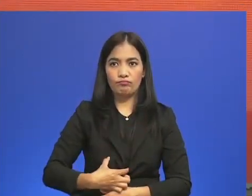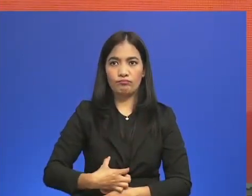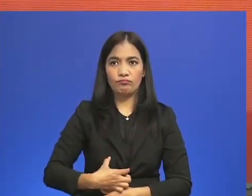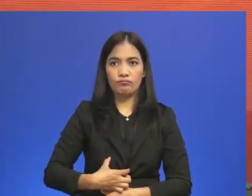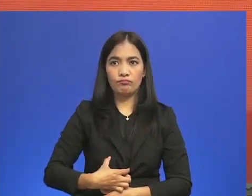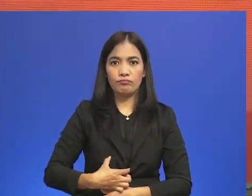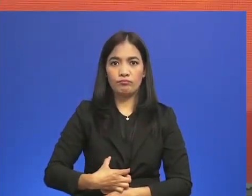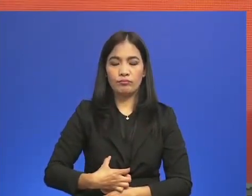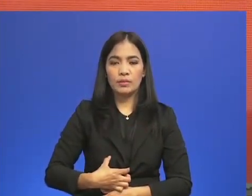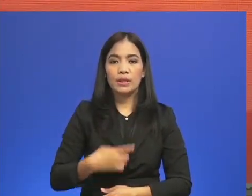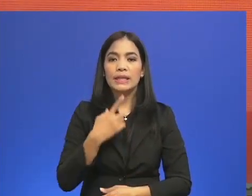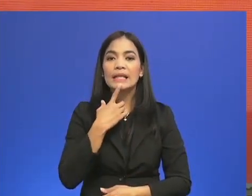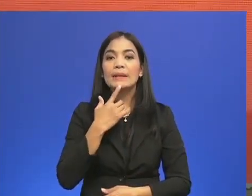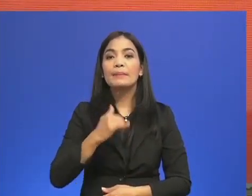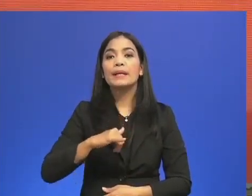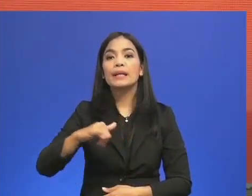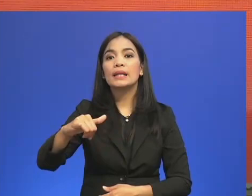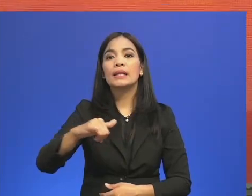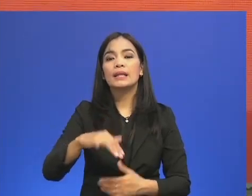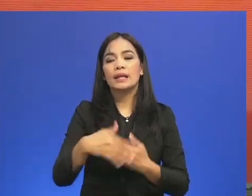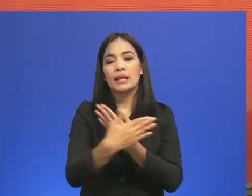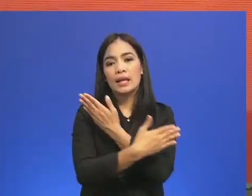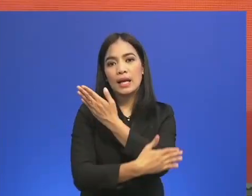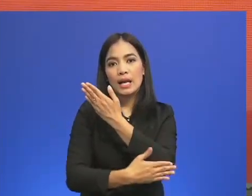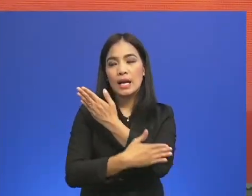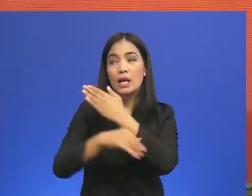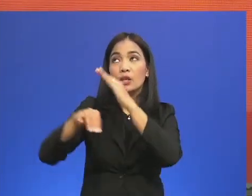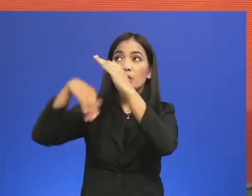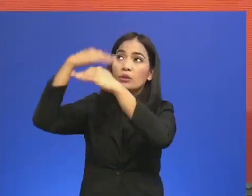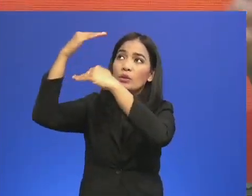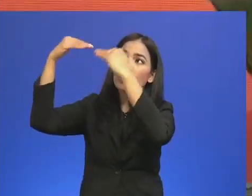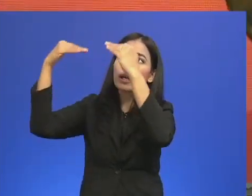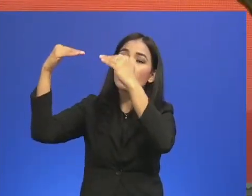Bermartabatkan bangsawan surgawi